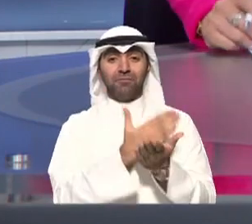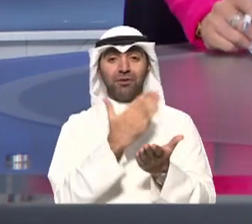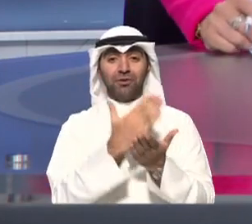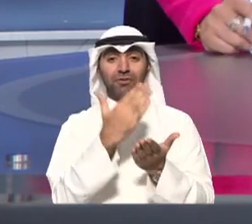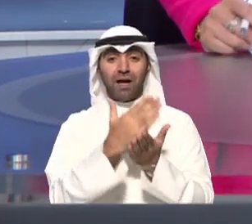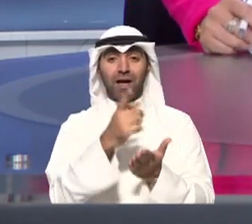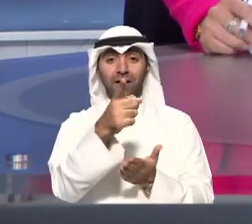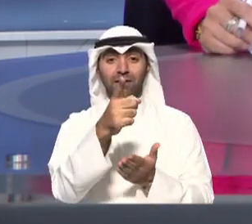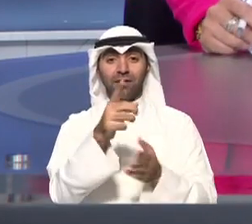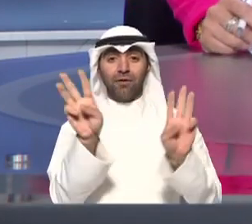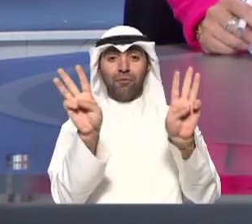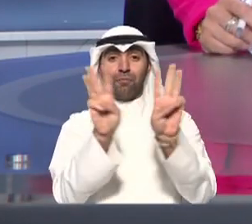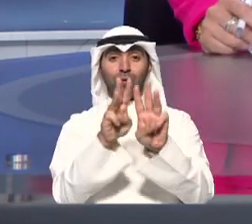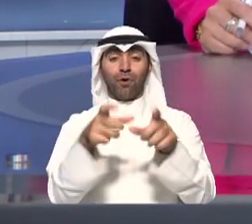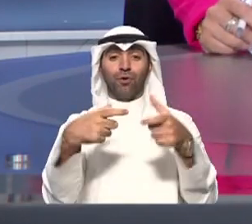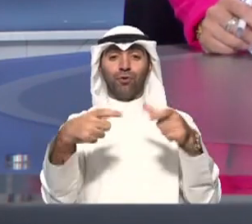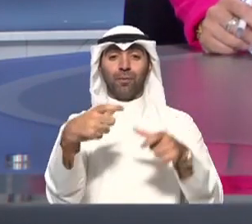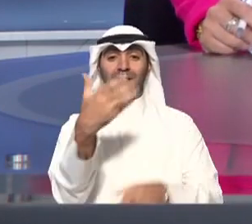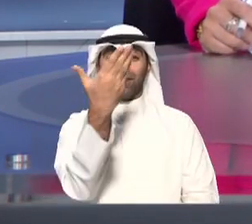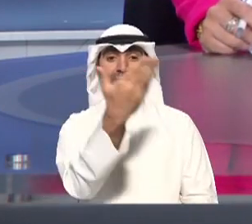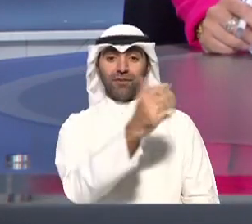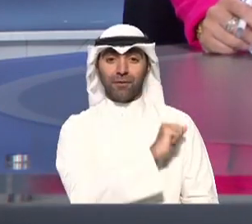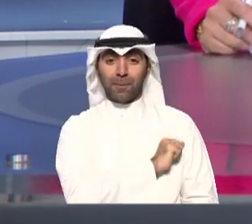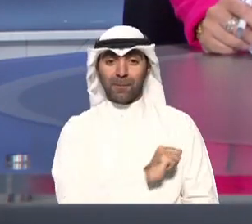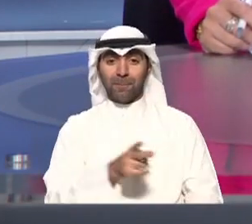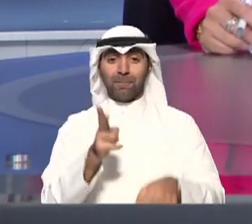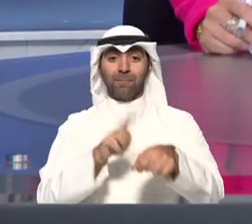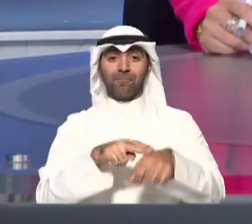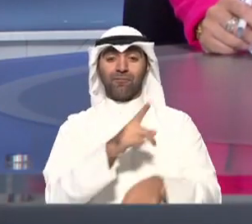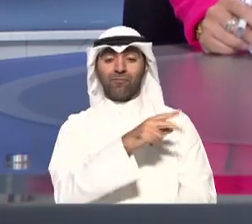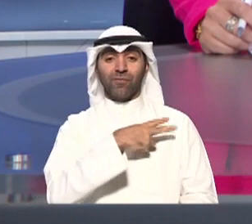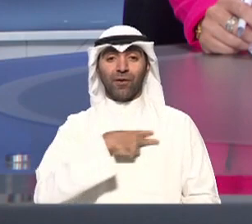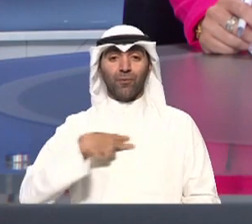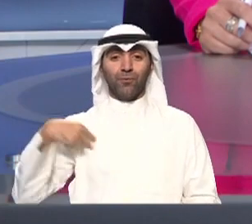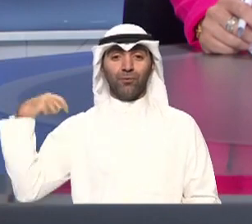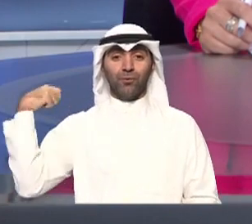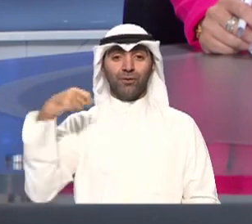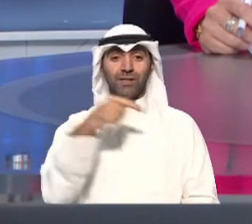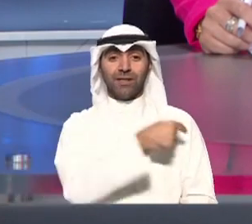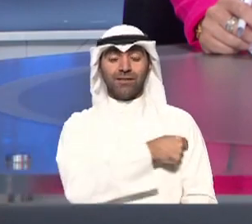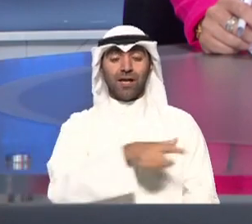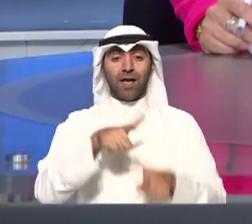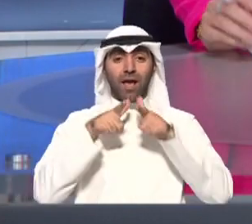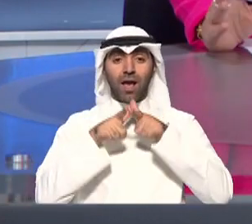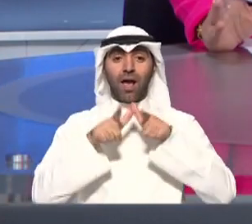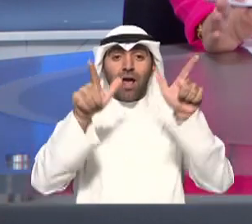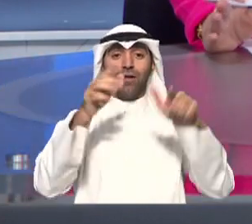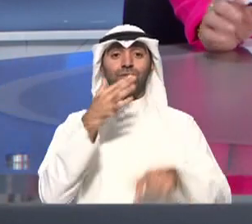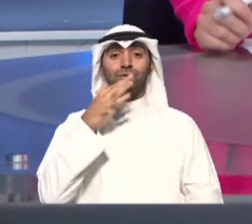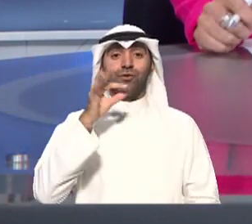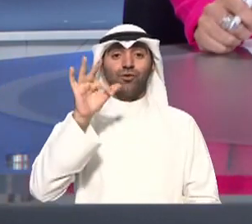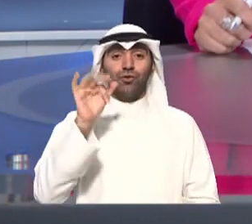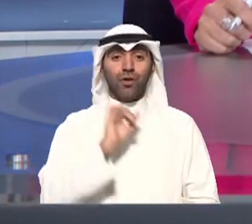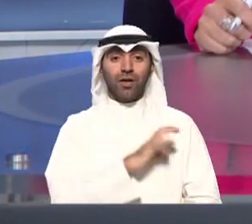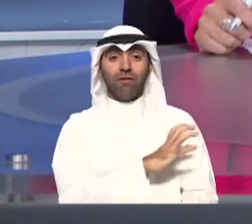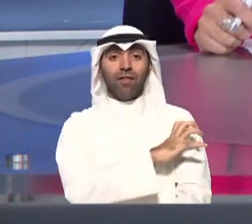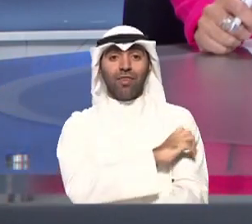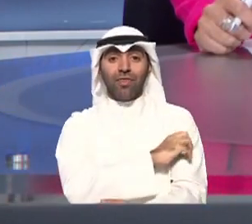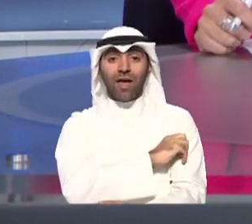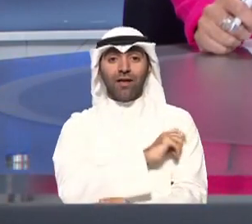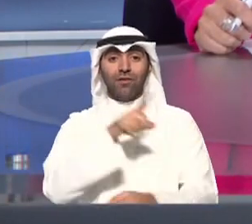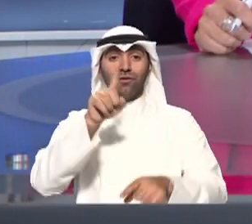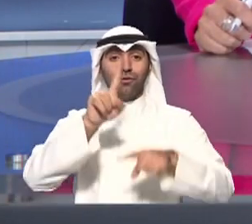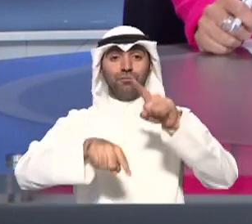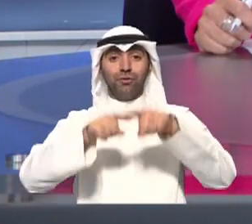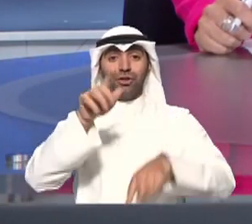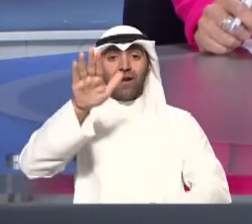وتشمل هذه الخدمة عيادات الممارس العام والأمراض المزمنة والسكر، وتهدف إلى تجنب الازدحام والتكدس بين